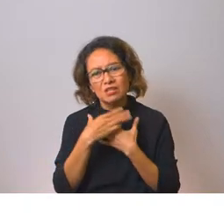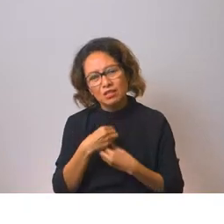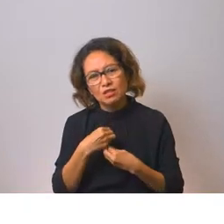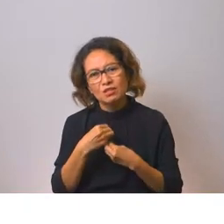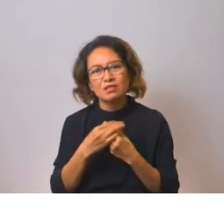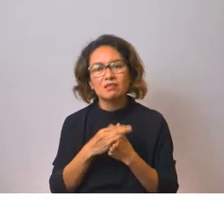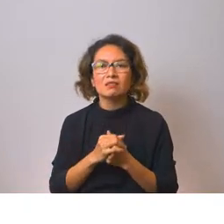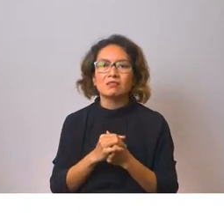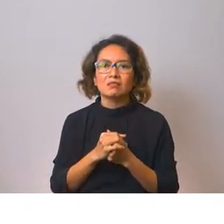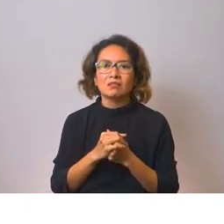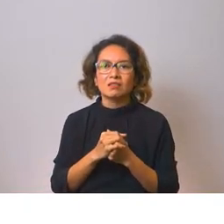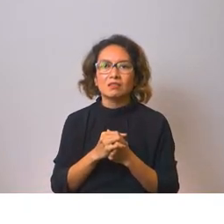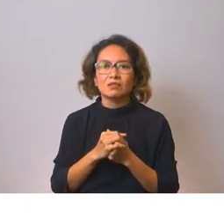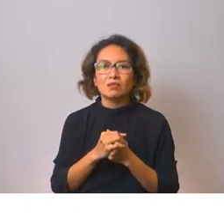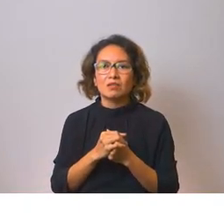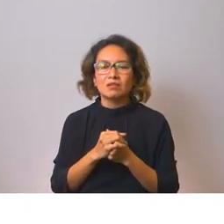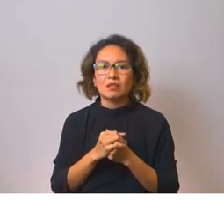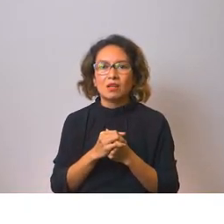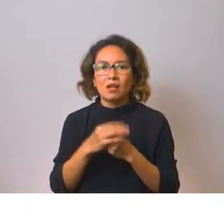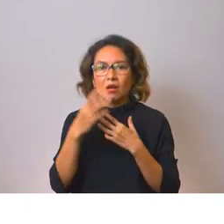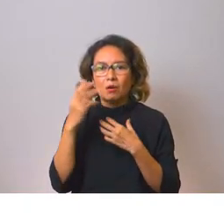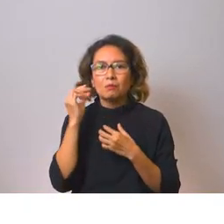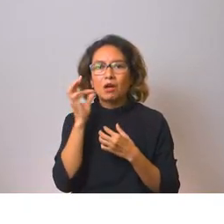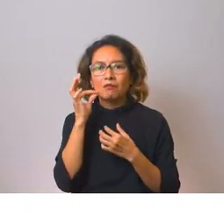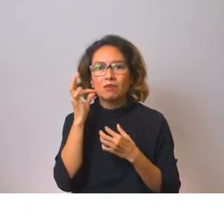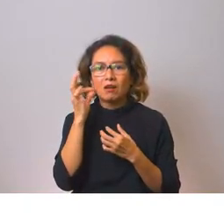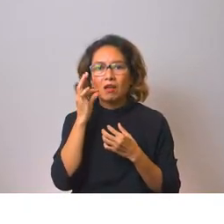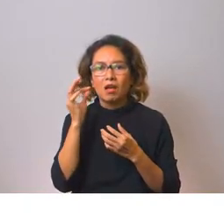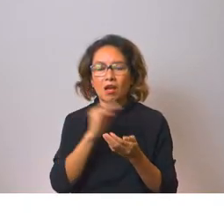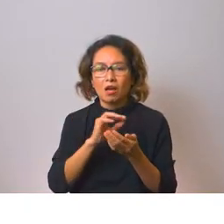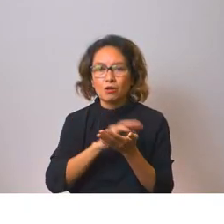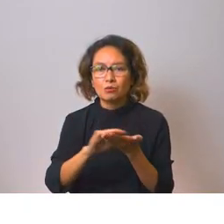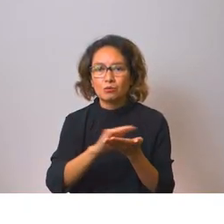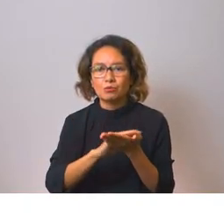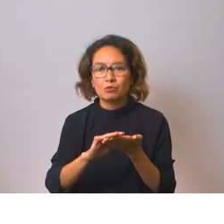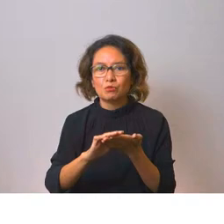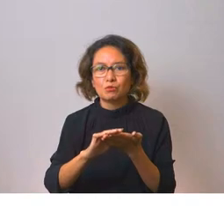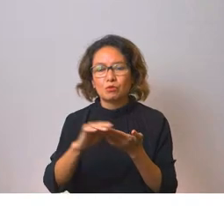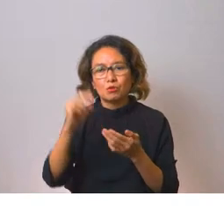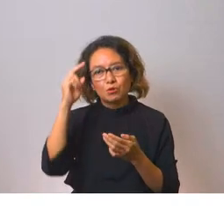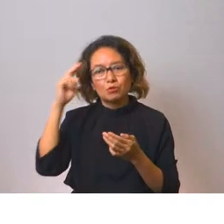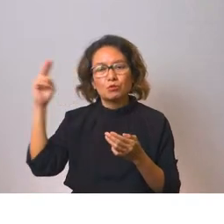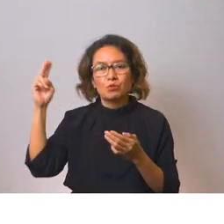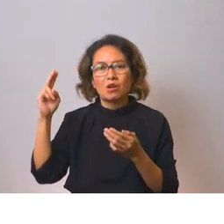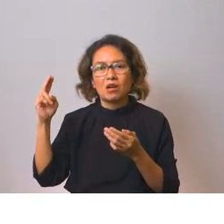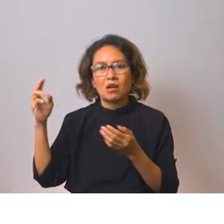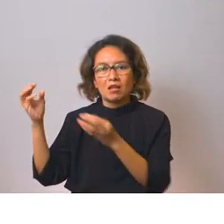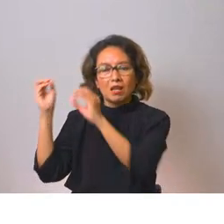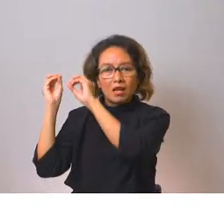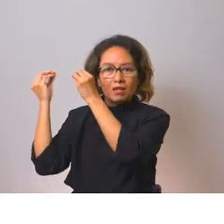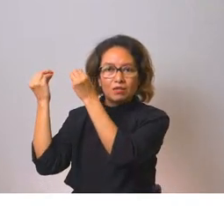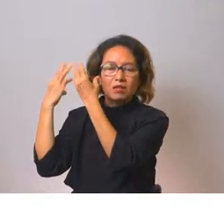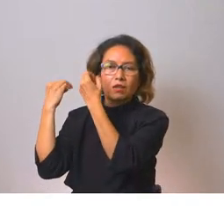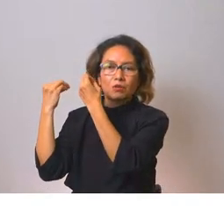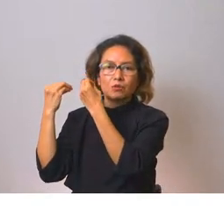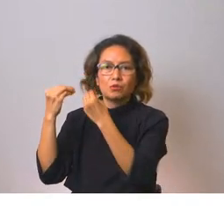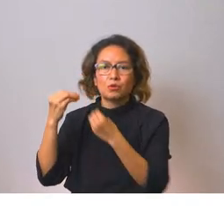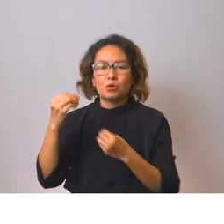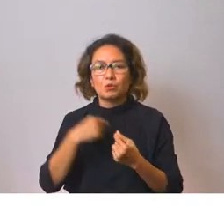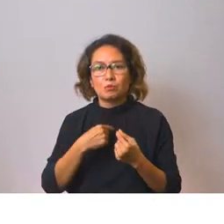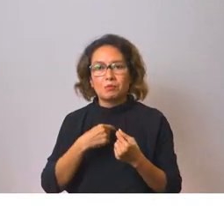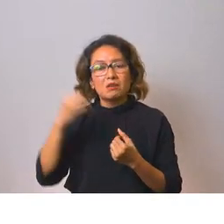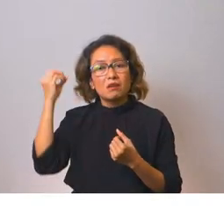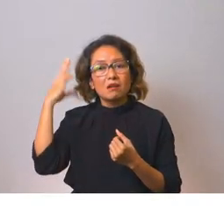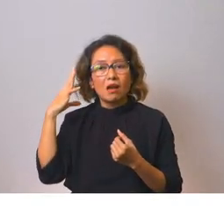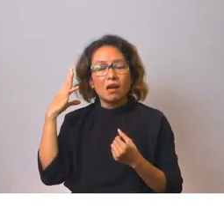Maafkan aku ya Tuhan. Ajar aku untuk mendengarkan papa,